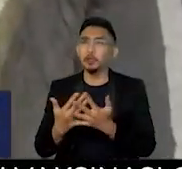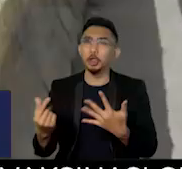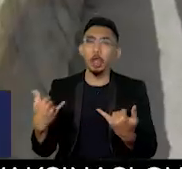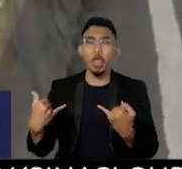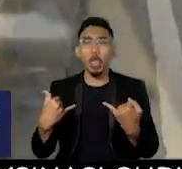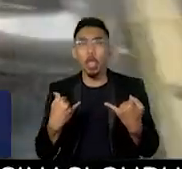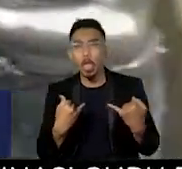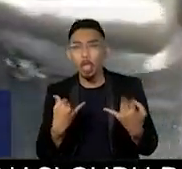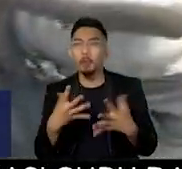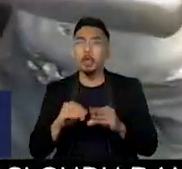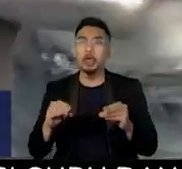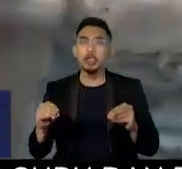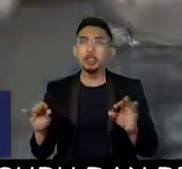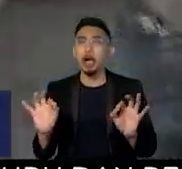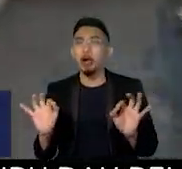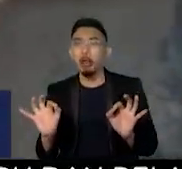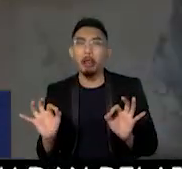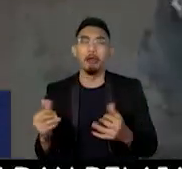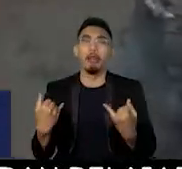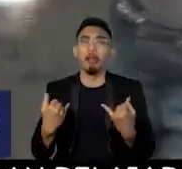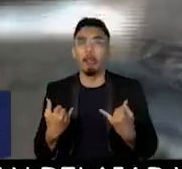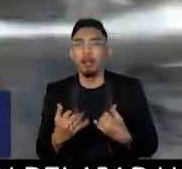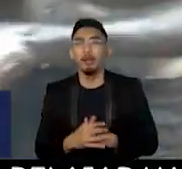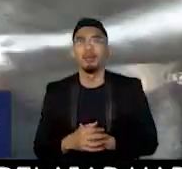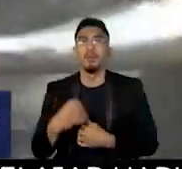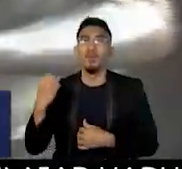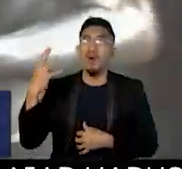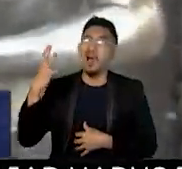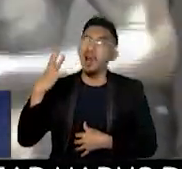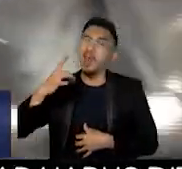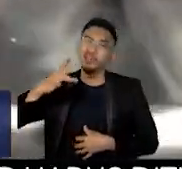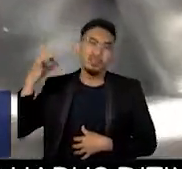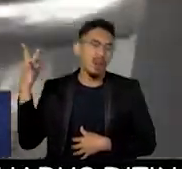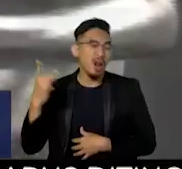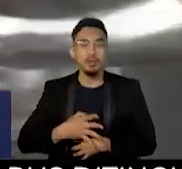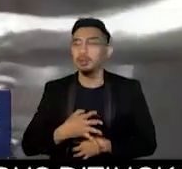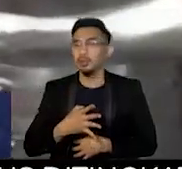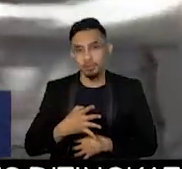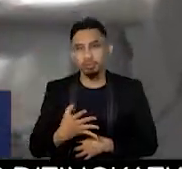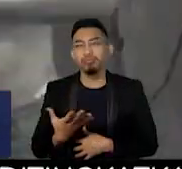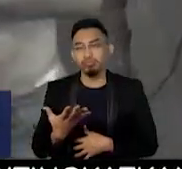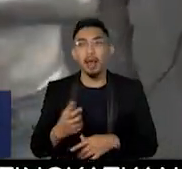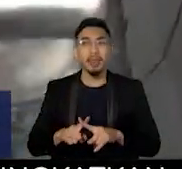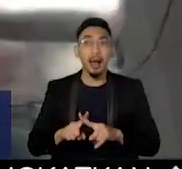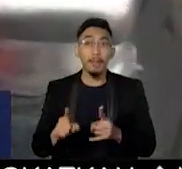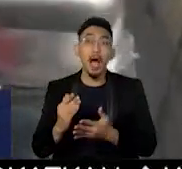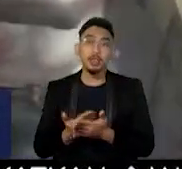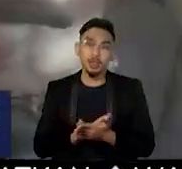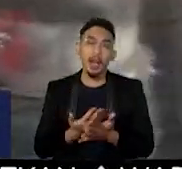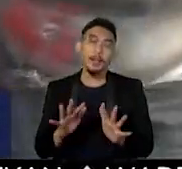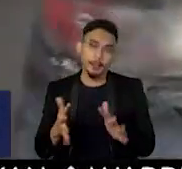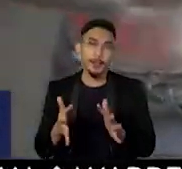dan baluran cat di sekujur tubuh yang terasa cukup membakar. Namun hasil yang didapatkan cukup menggiurkan, berkisar